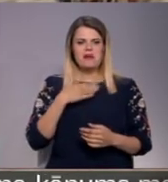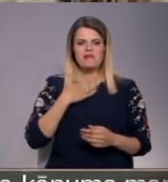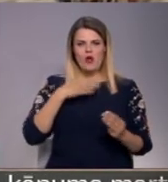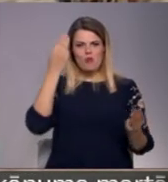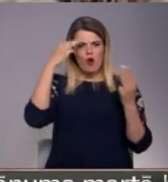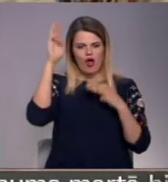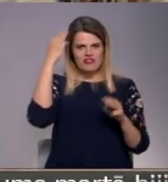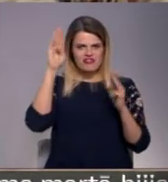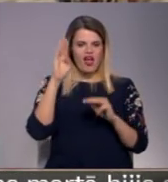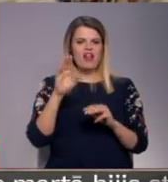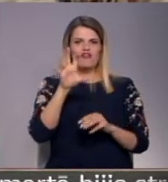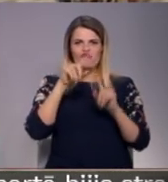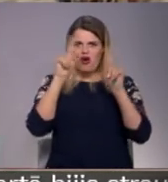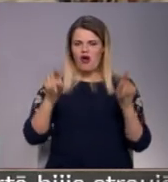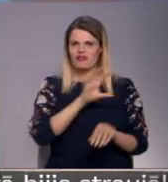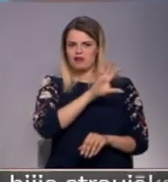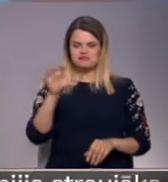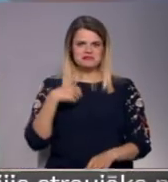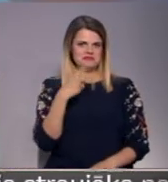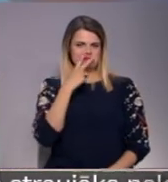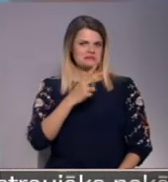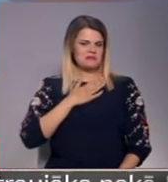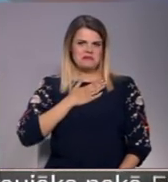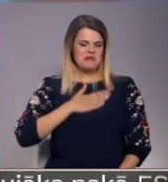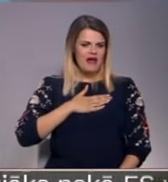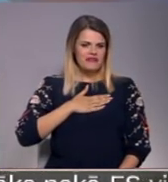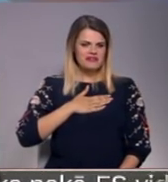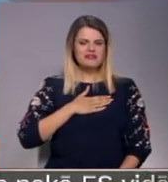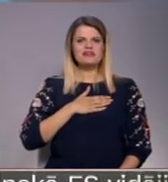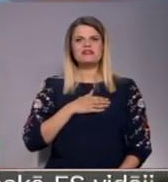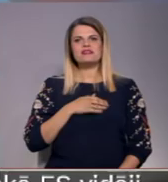fotogrāfu. Tā fotogalerija ļoti iekrita sirdī.